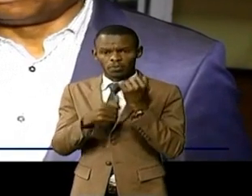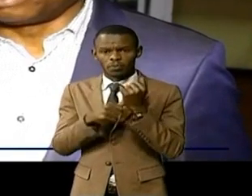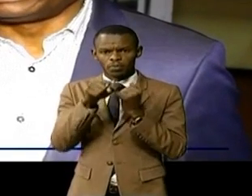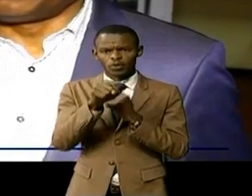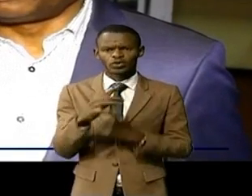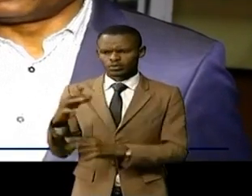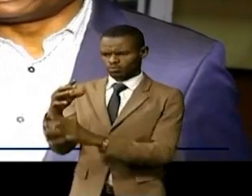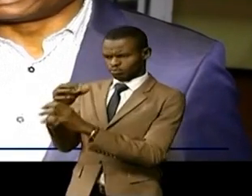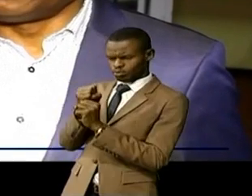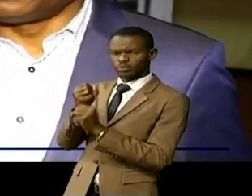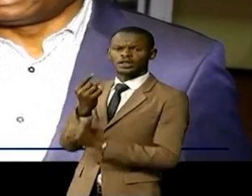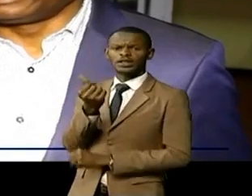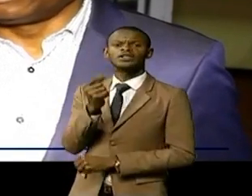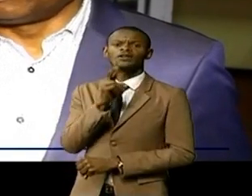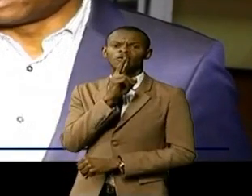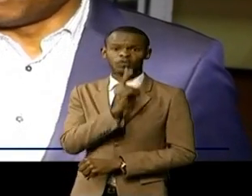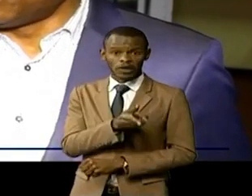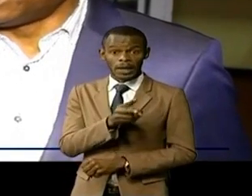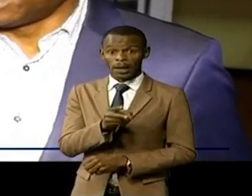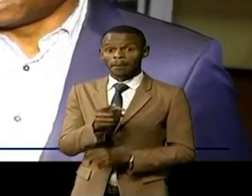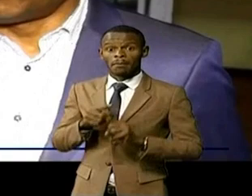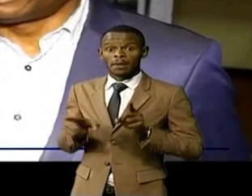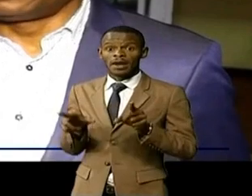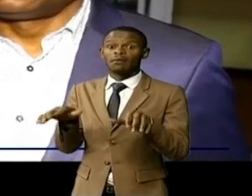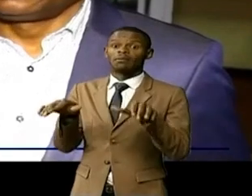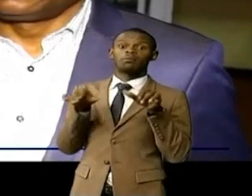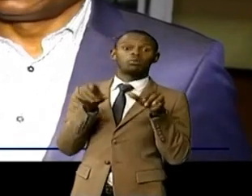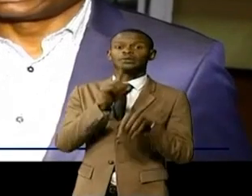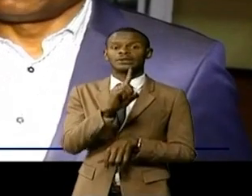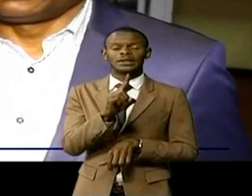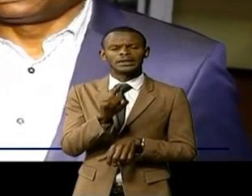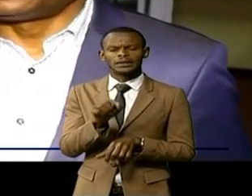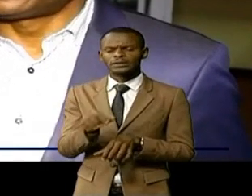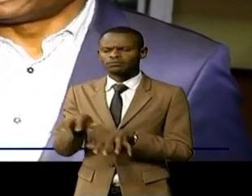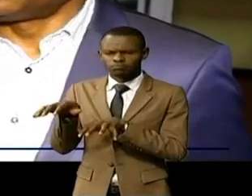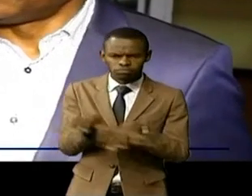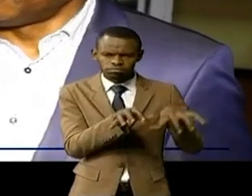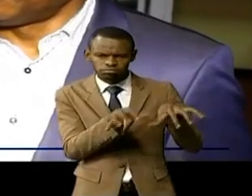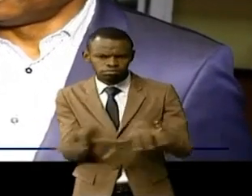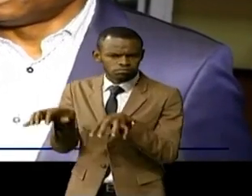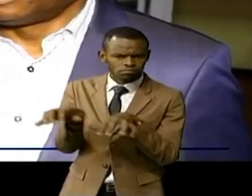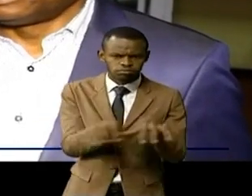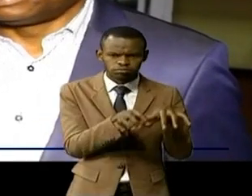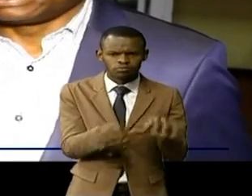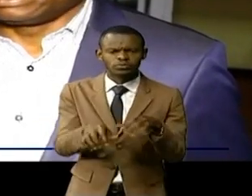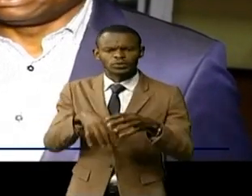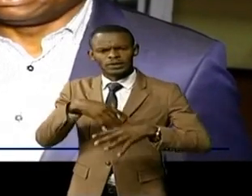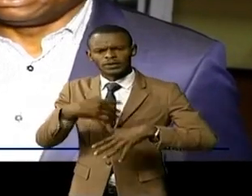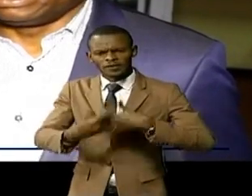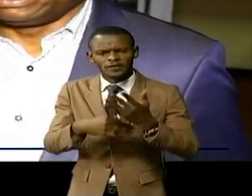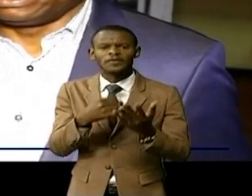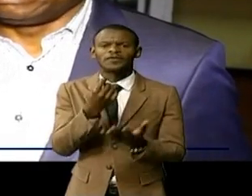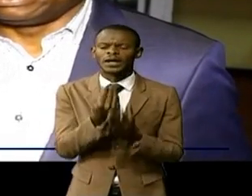débrouillés pour entreprendre des activités que nous avons généralement. Activités généralistes de retour. Ça,